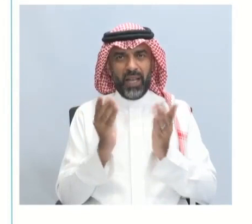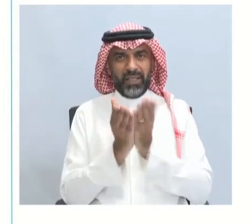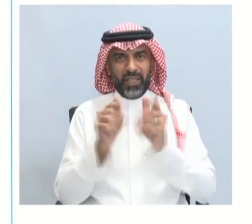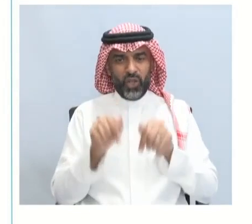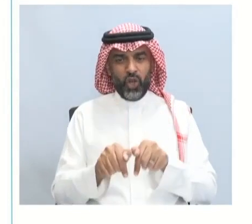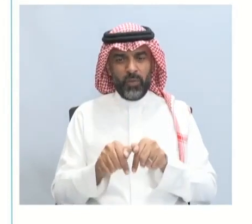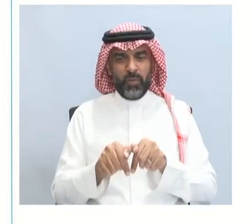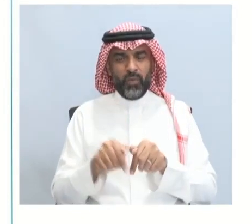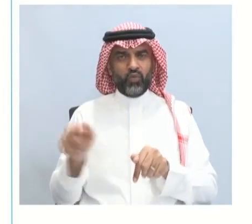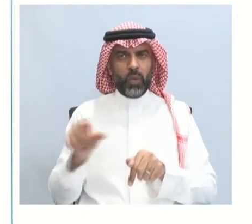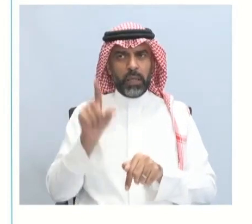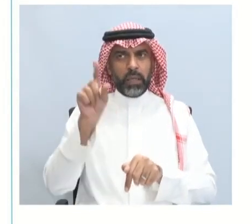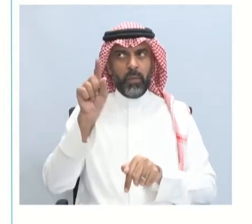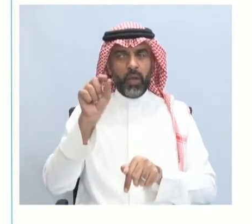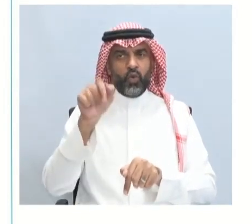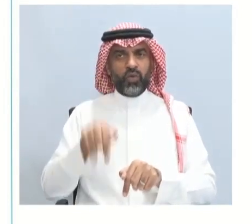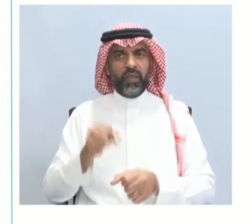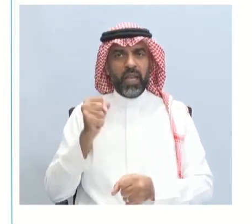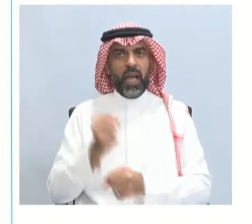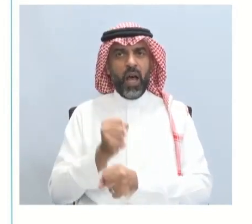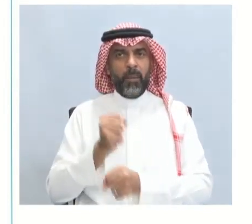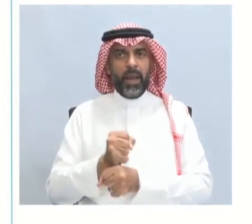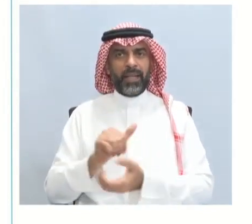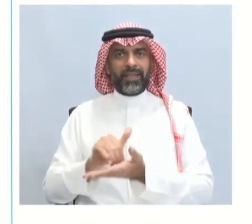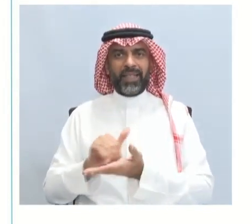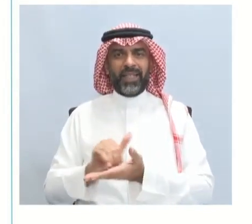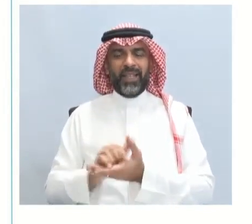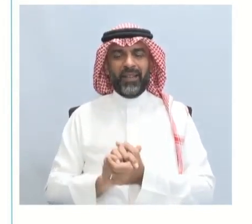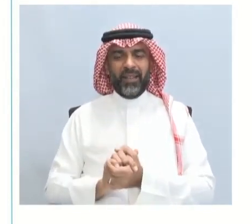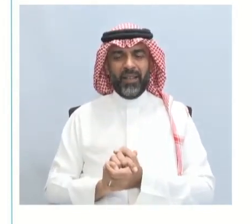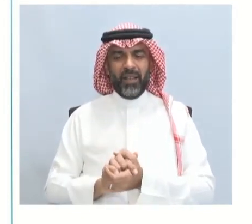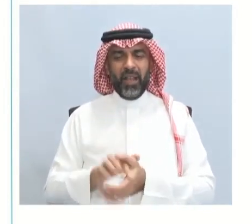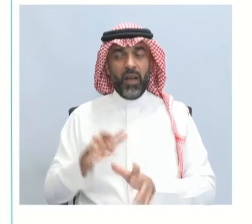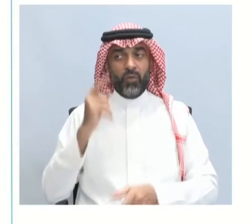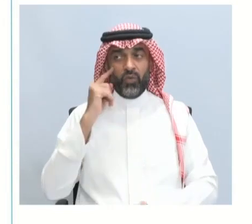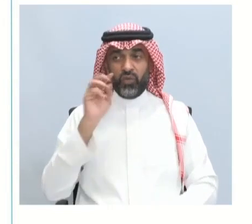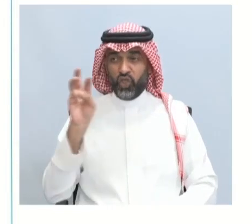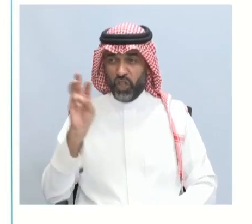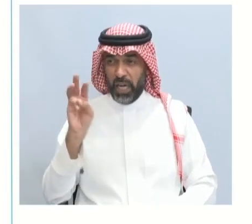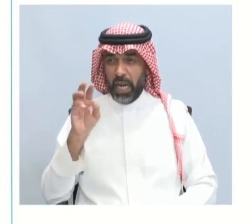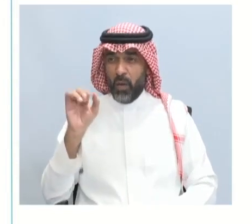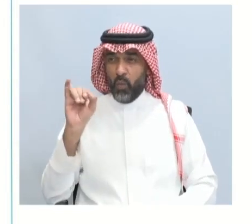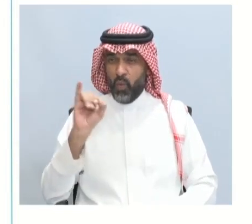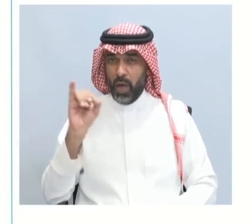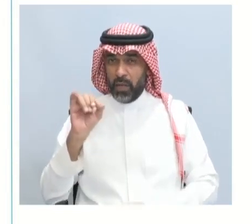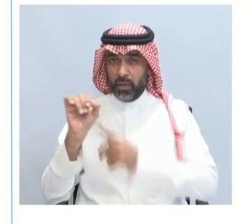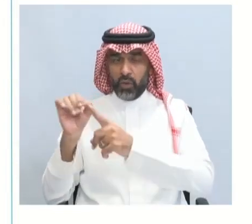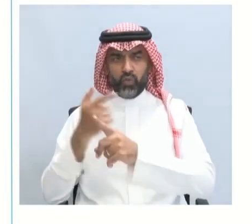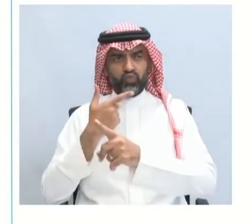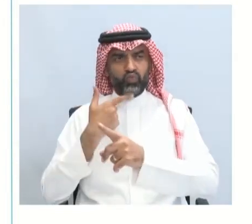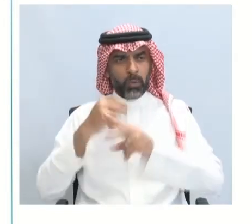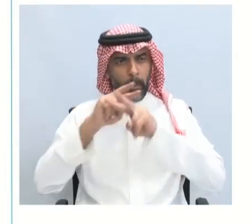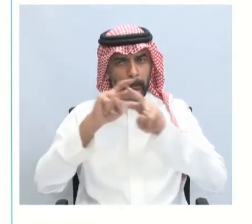عن التميز في اداء السكر ير ذكرنا المنظمات تبحث عن